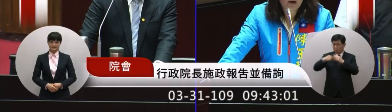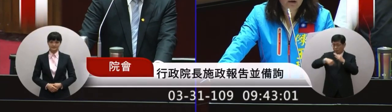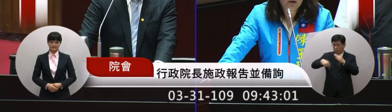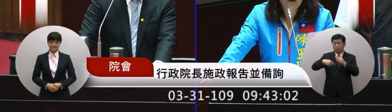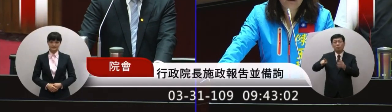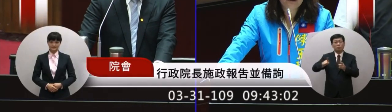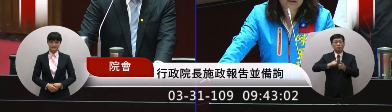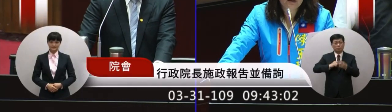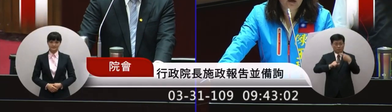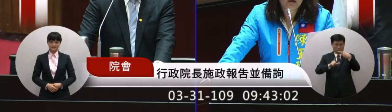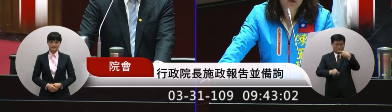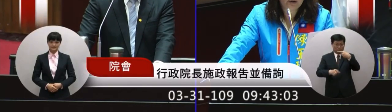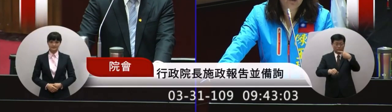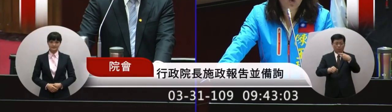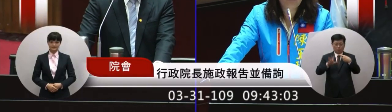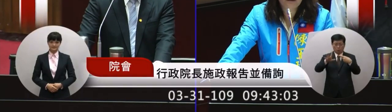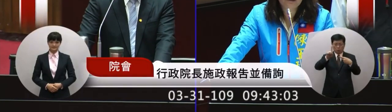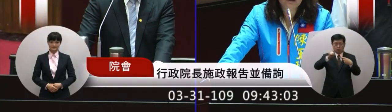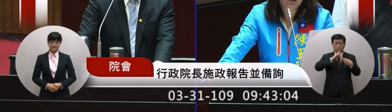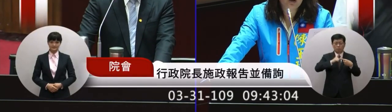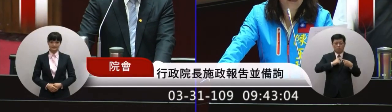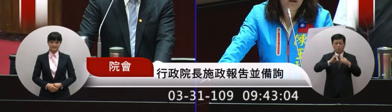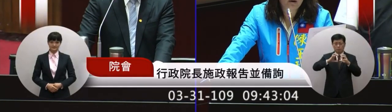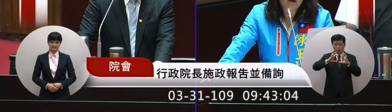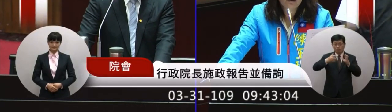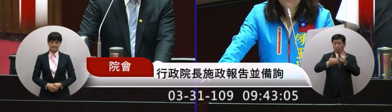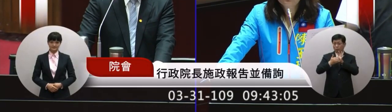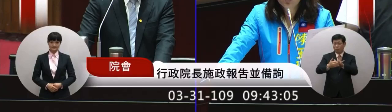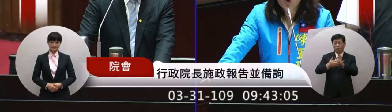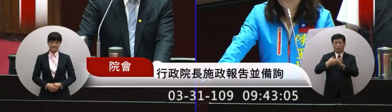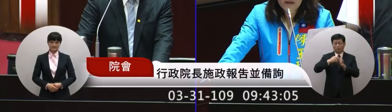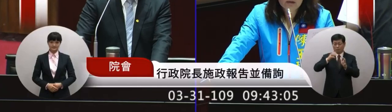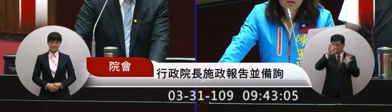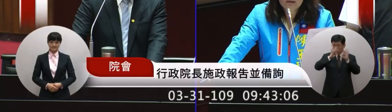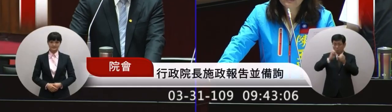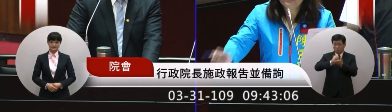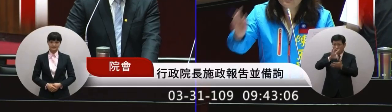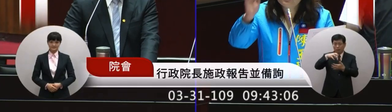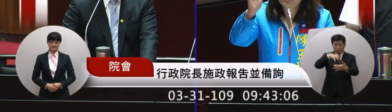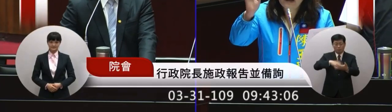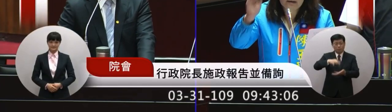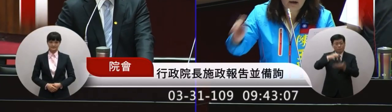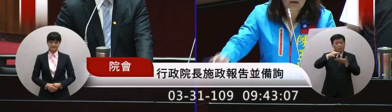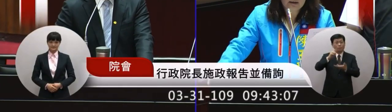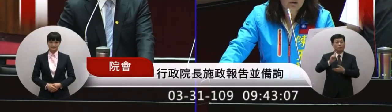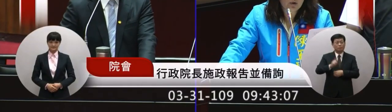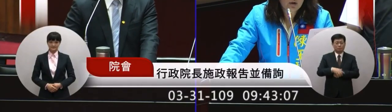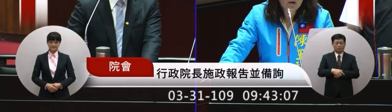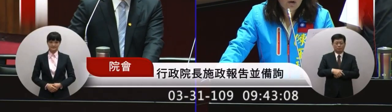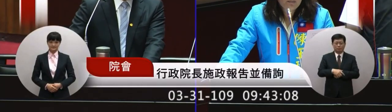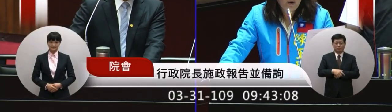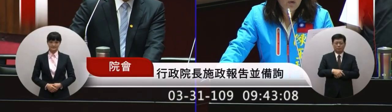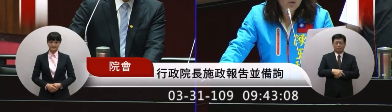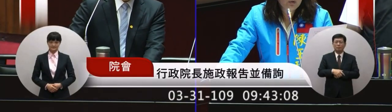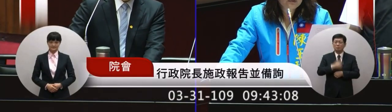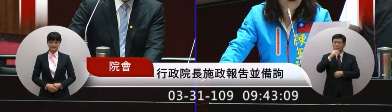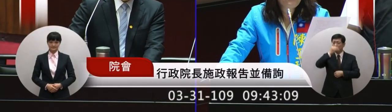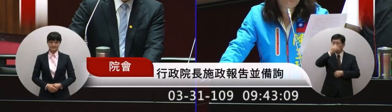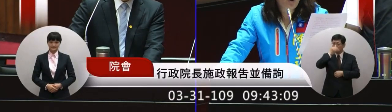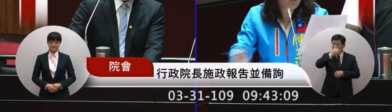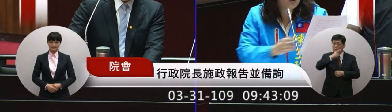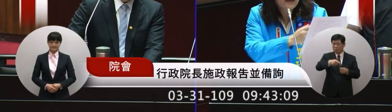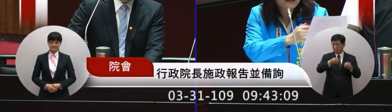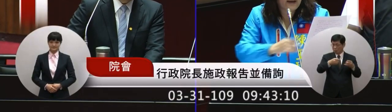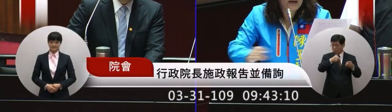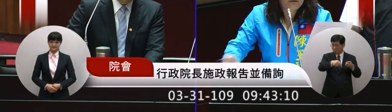防院哈、哦，一月份的时候有一个国防情势月报哈、哦。说明在里面有探讨哈，他说澎湖探